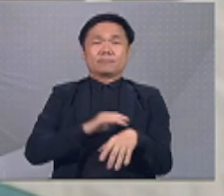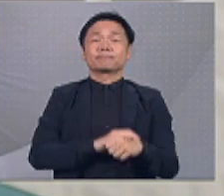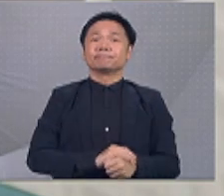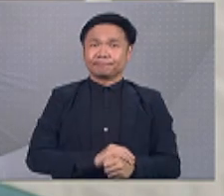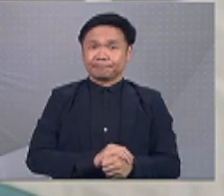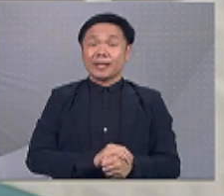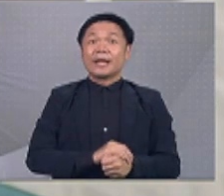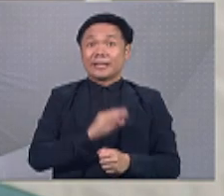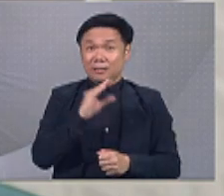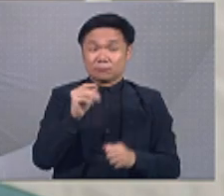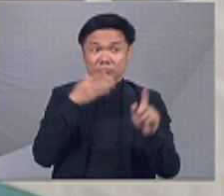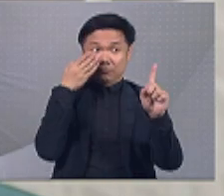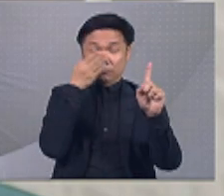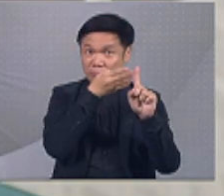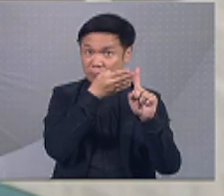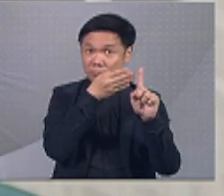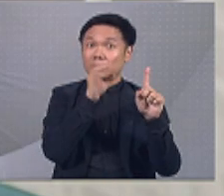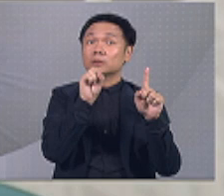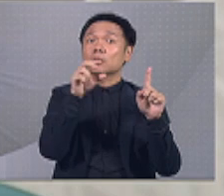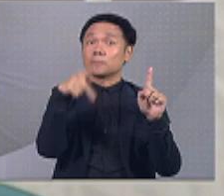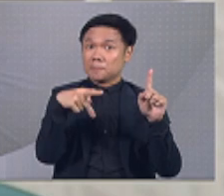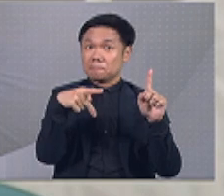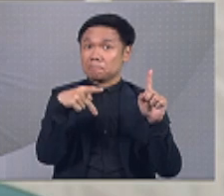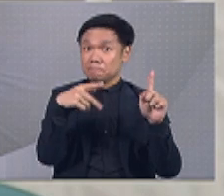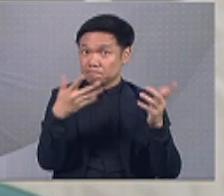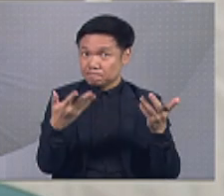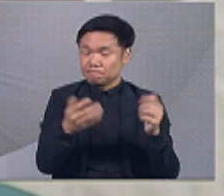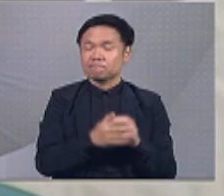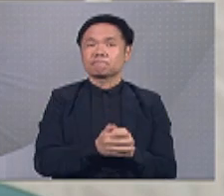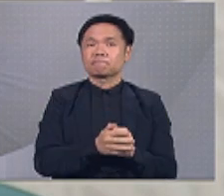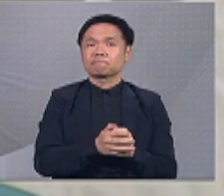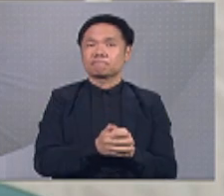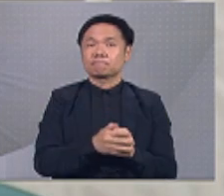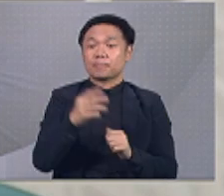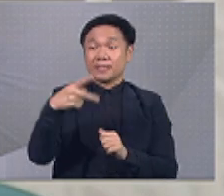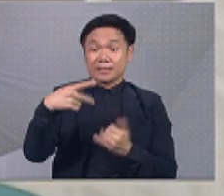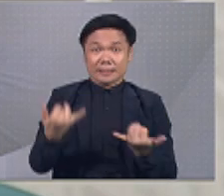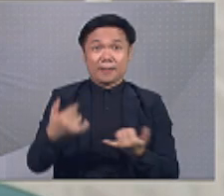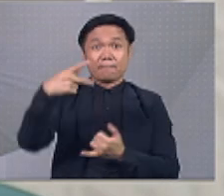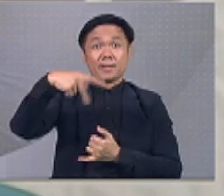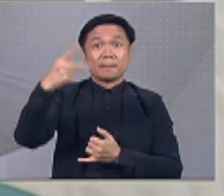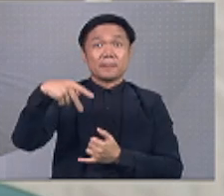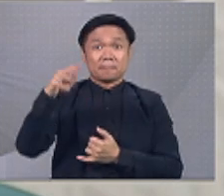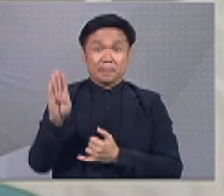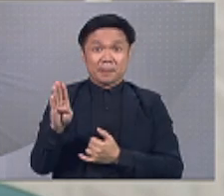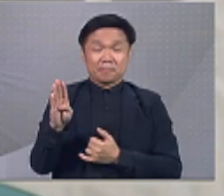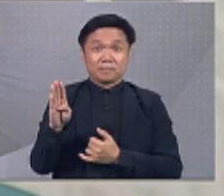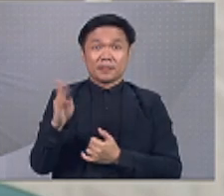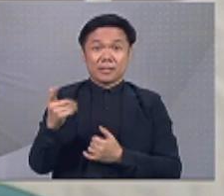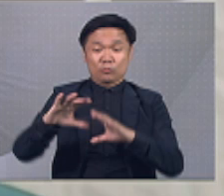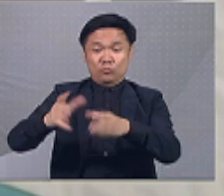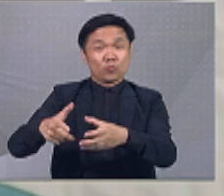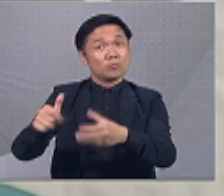patuh kepada e-shop yaitu syarat-syarat seperti yang ditetapkan dibawa Pique Feby orang yang berisi KKO tinggi seperti